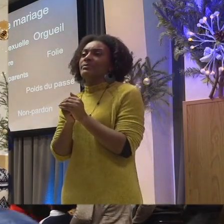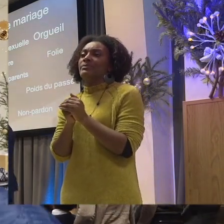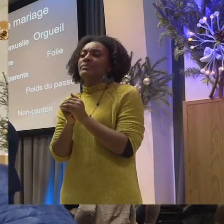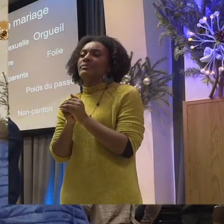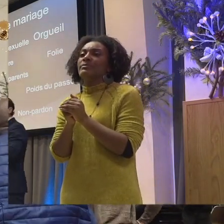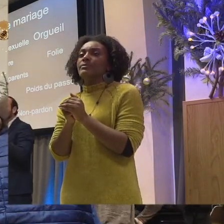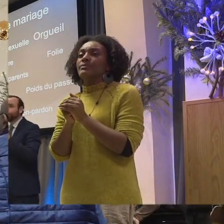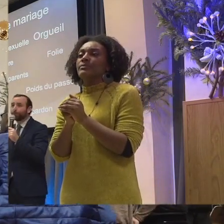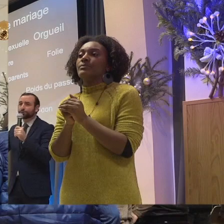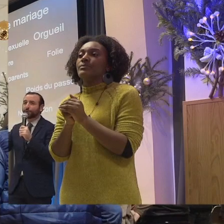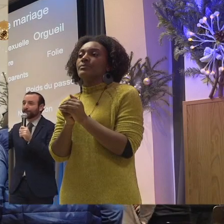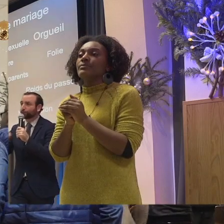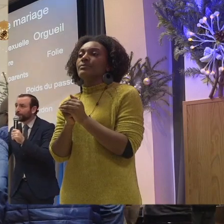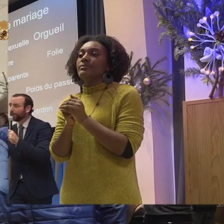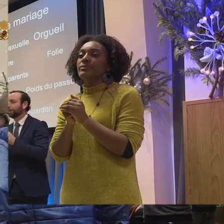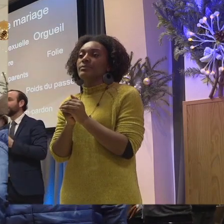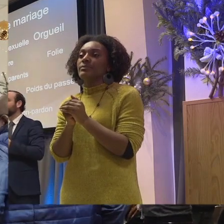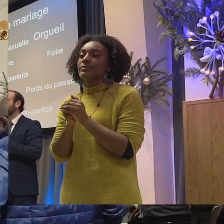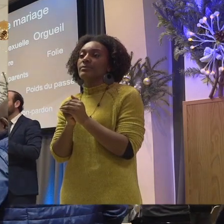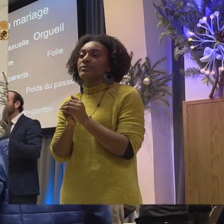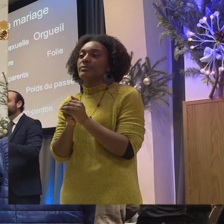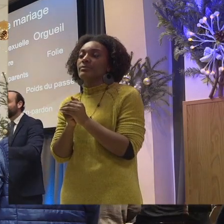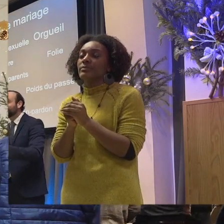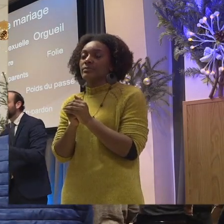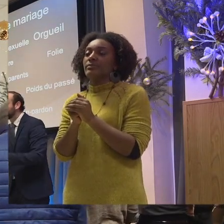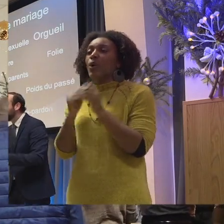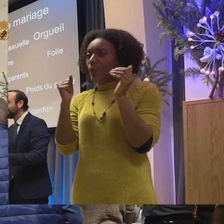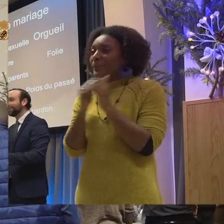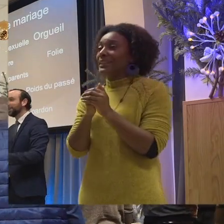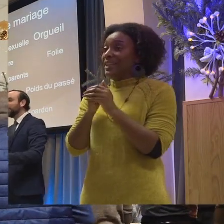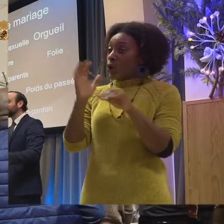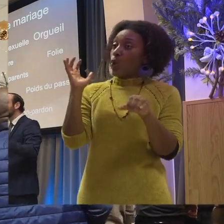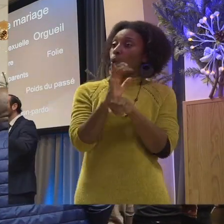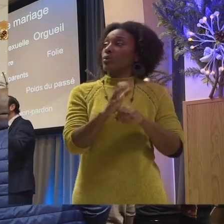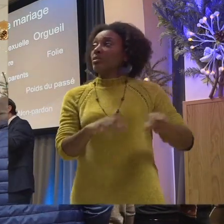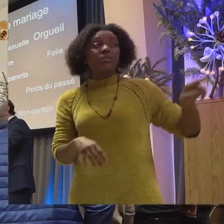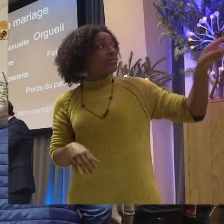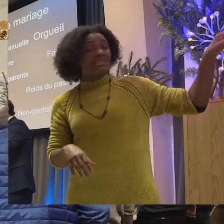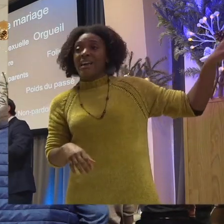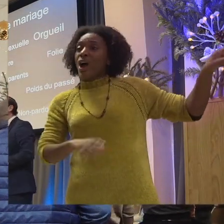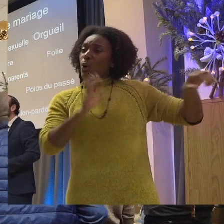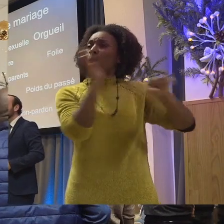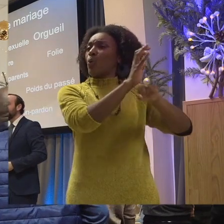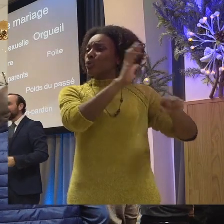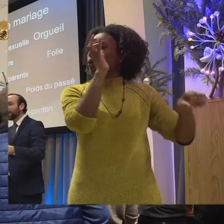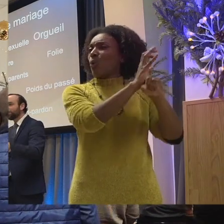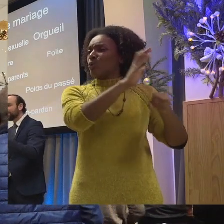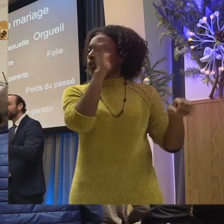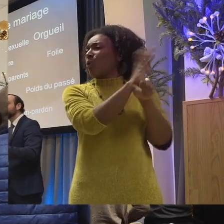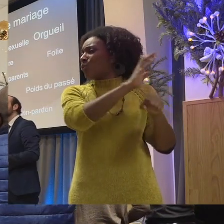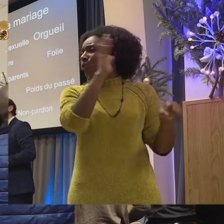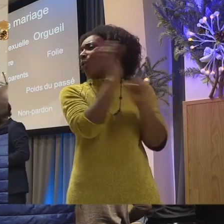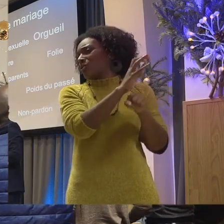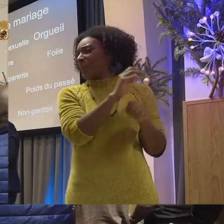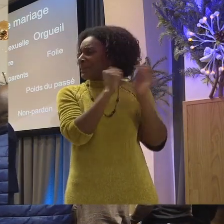veut nous faire vivre afin que nos couples soient détruits. Mais gloire soit rendue à Dieu. Parce que Dieu nous garde de tout cela. Il a la